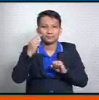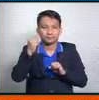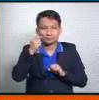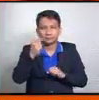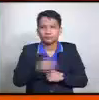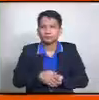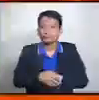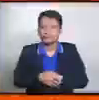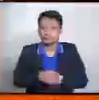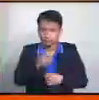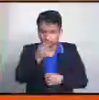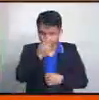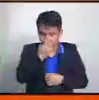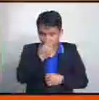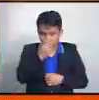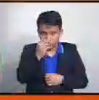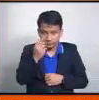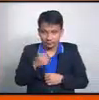Talete.